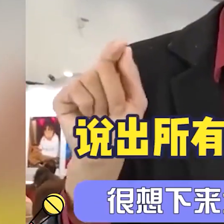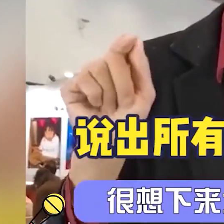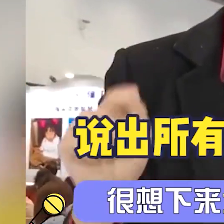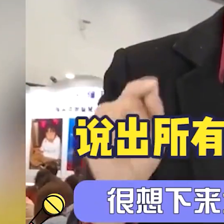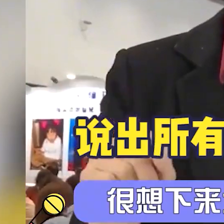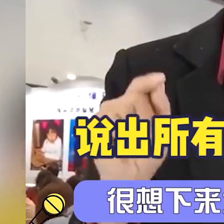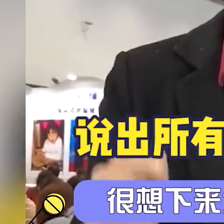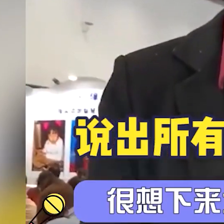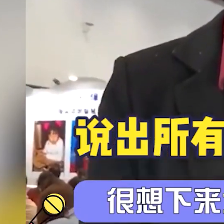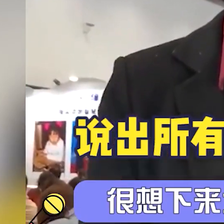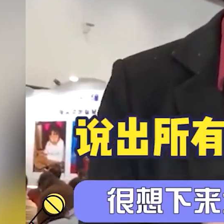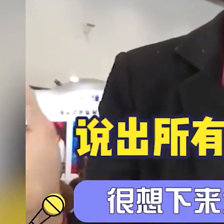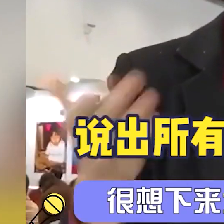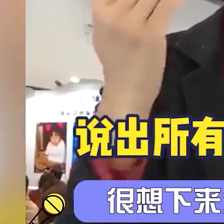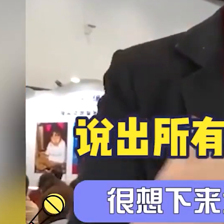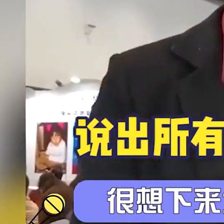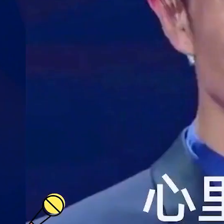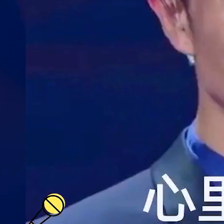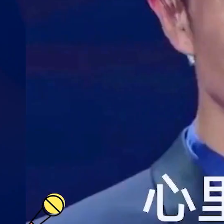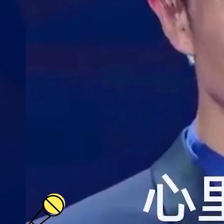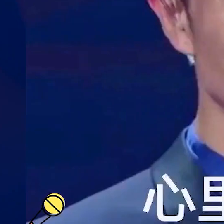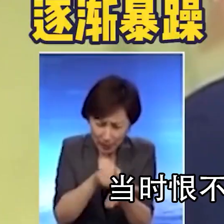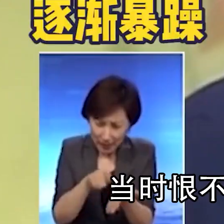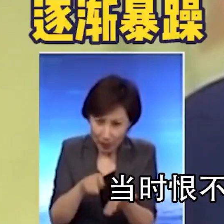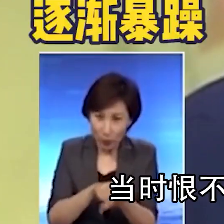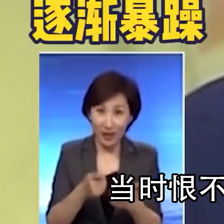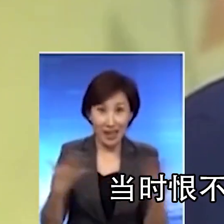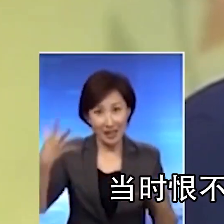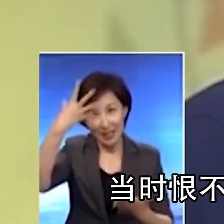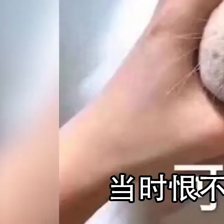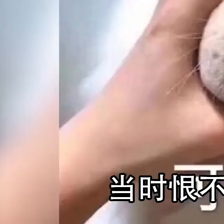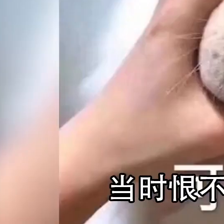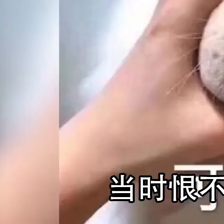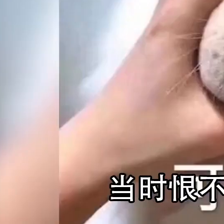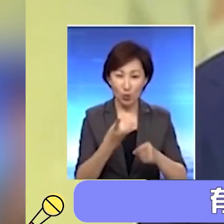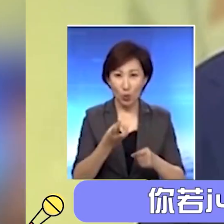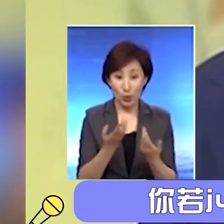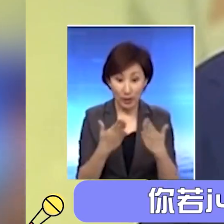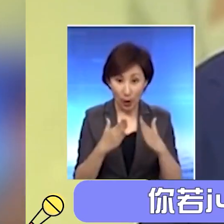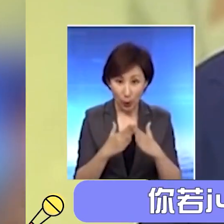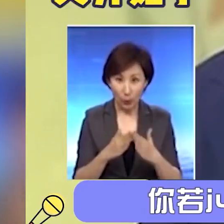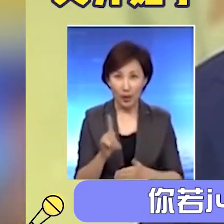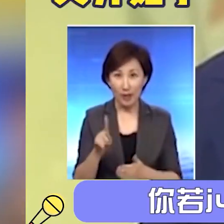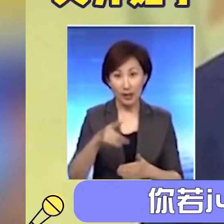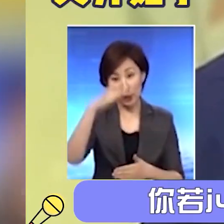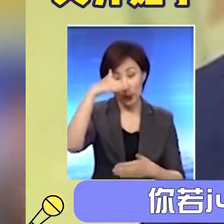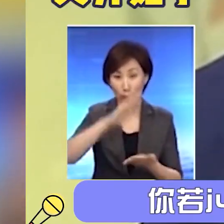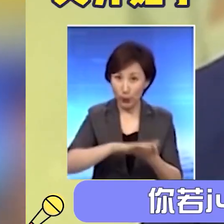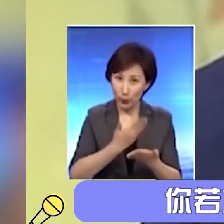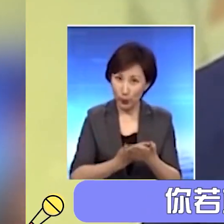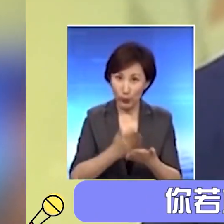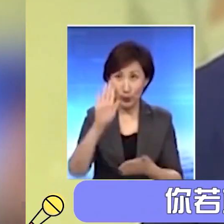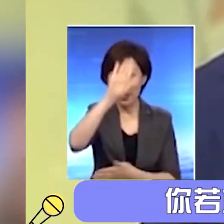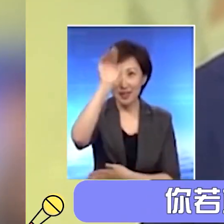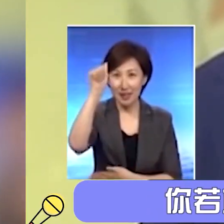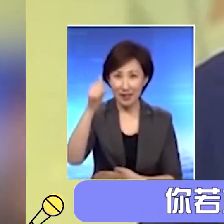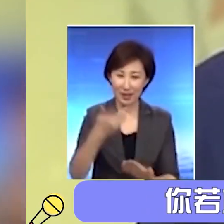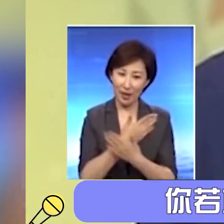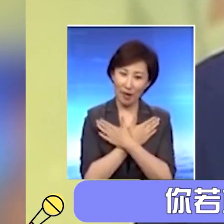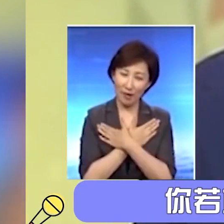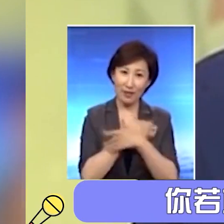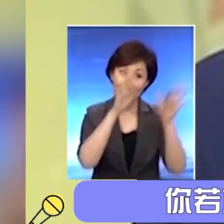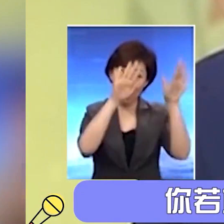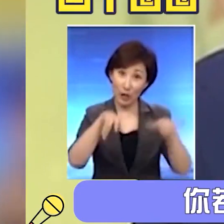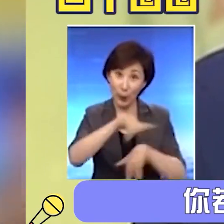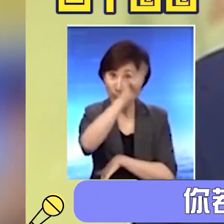当时恨不得把他的嘴堵上你若军训便是晴天你若放假便